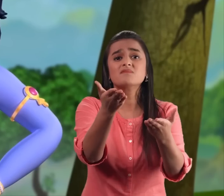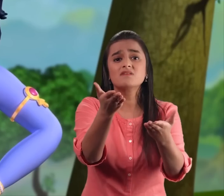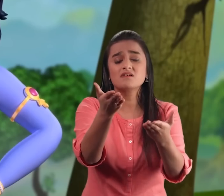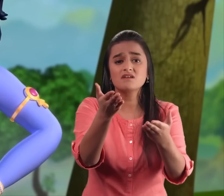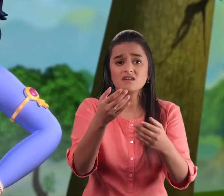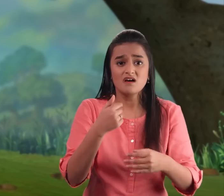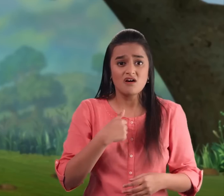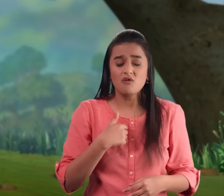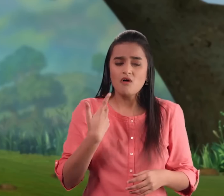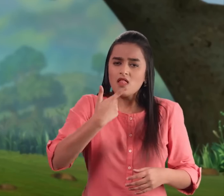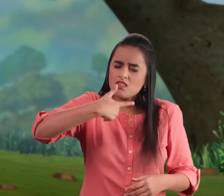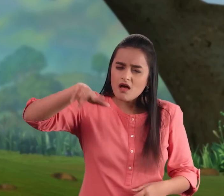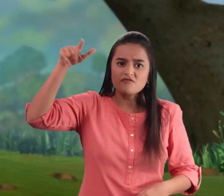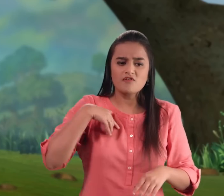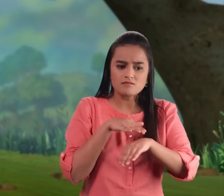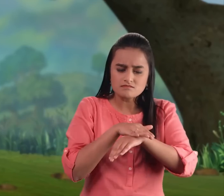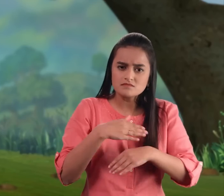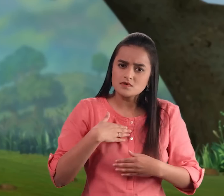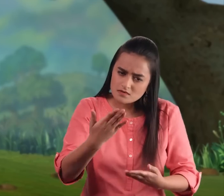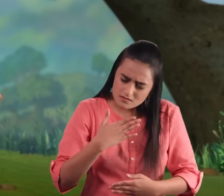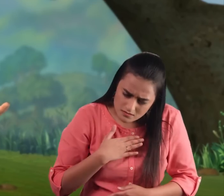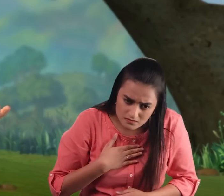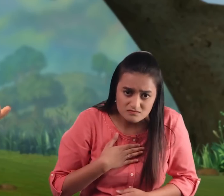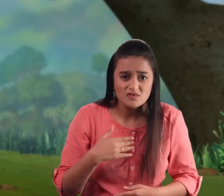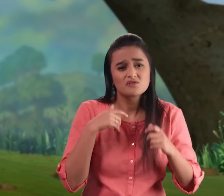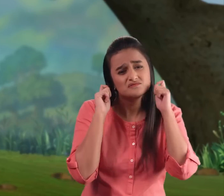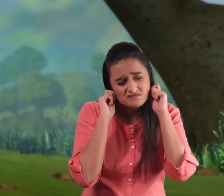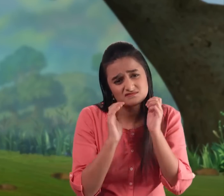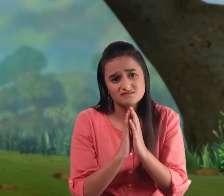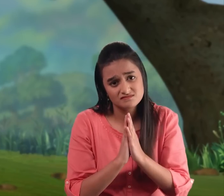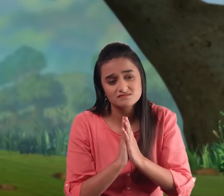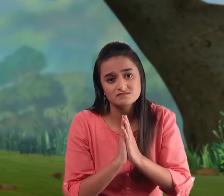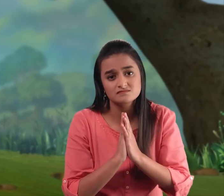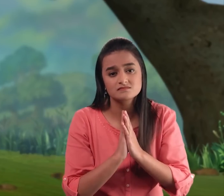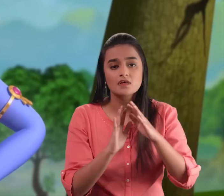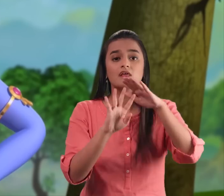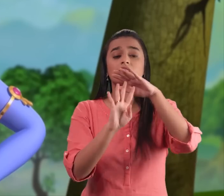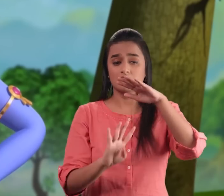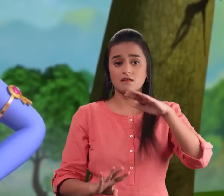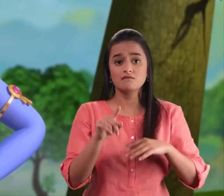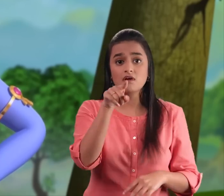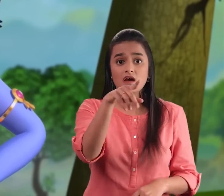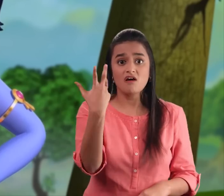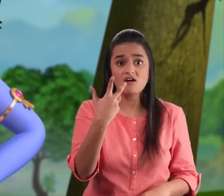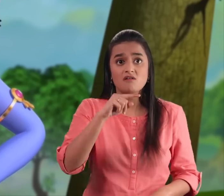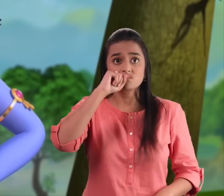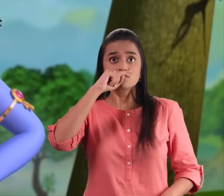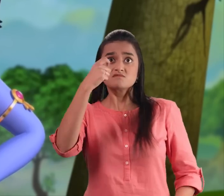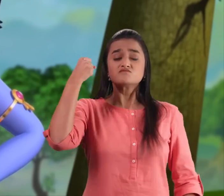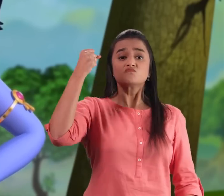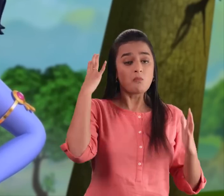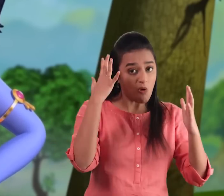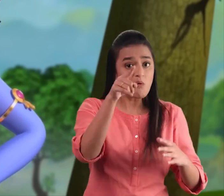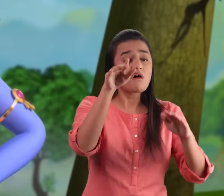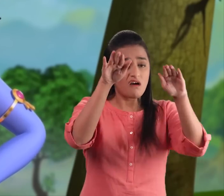प्राप्त होती हैं। मैं सदैव आपका सेवक रहूंगा। मैं आपसे क्षमा मांगता हूँ। देवराज, आपको अपनी शक्ति